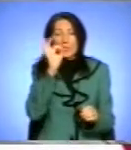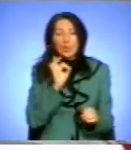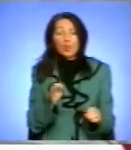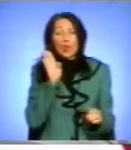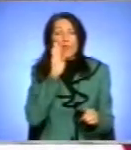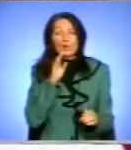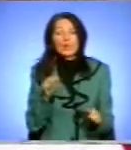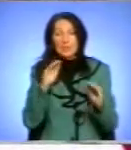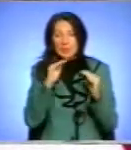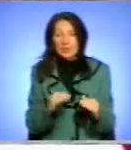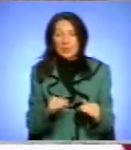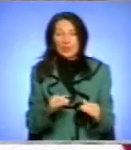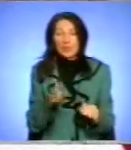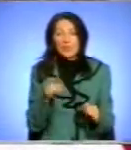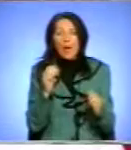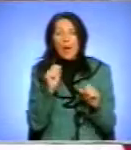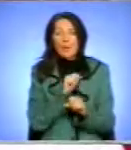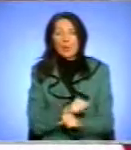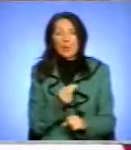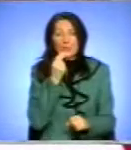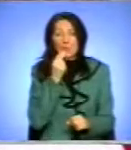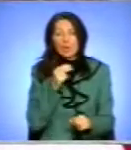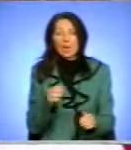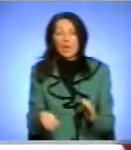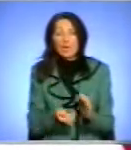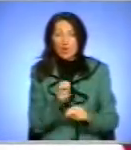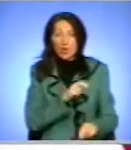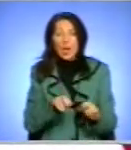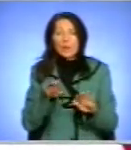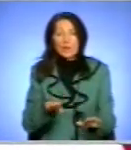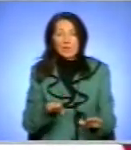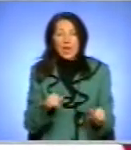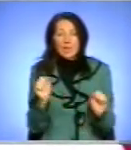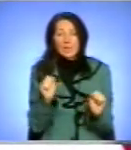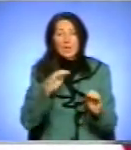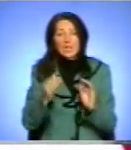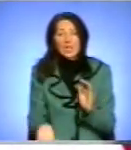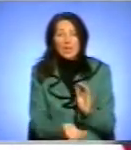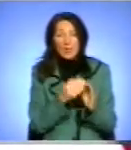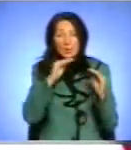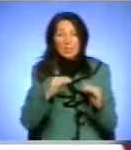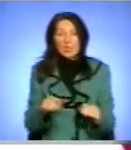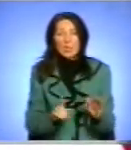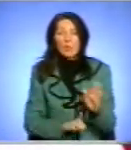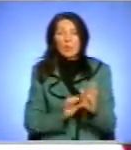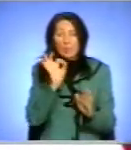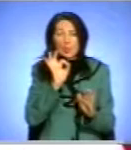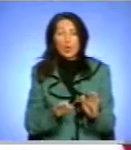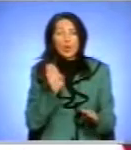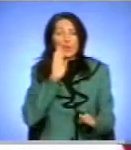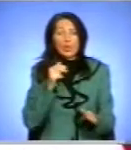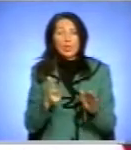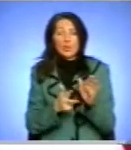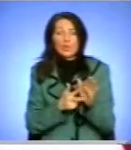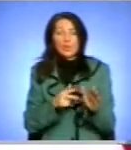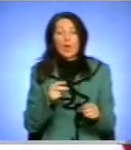вона припиняє живитися і відшукує місця, так звані зимувальні ями. Зі зниженням температури води до 8-9 градусів